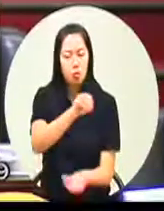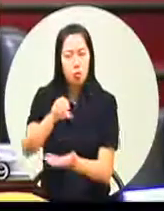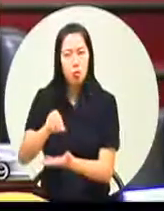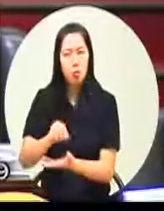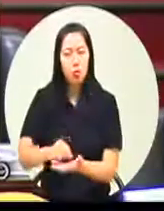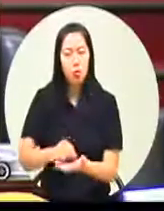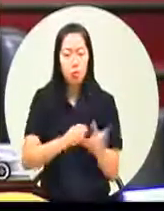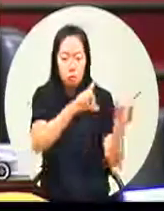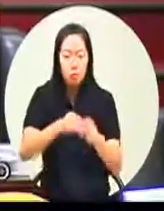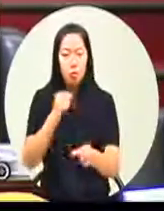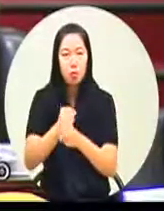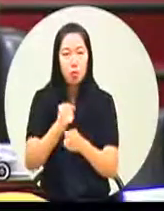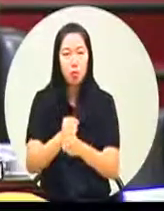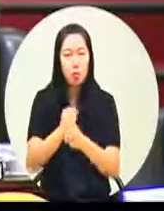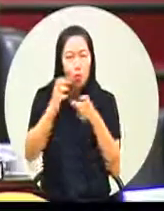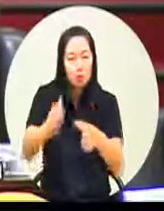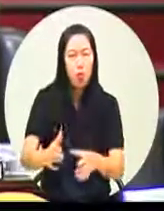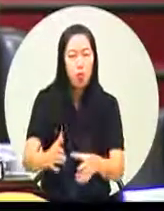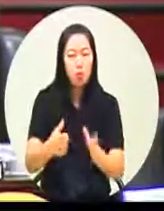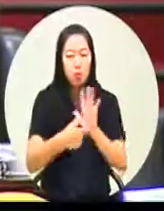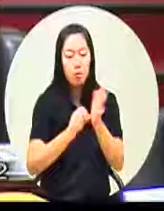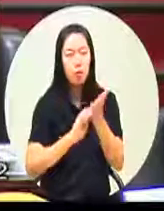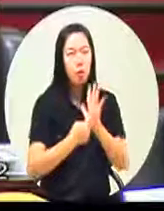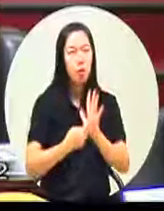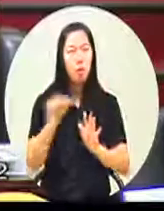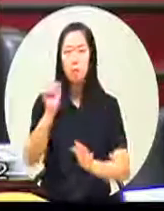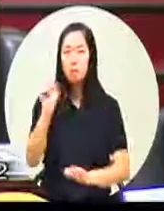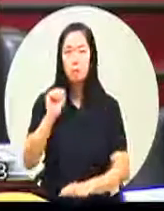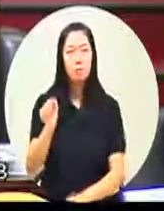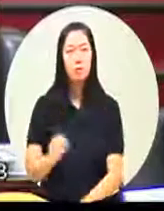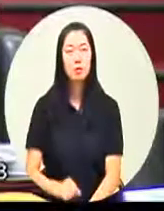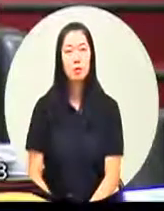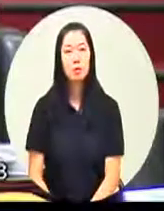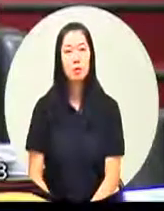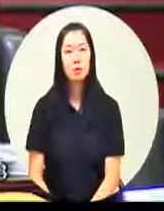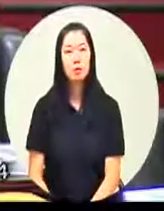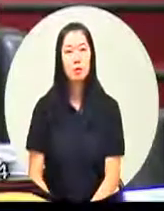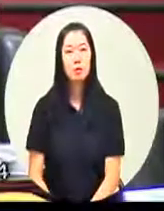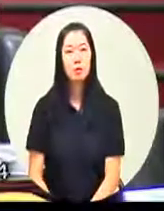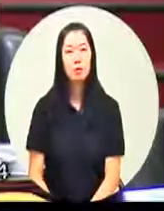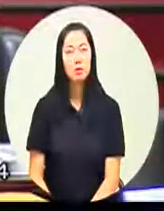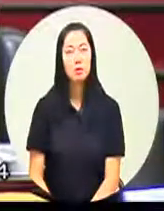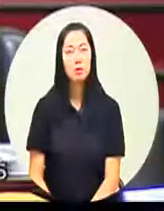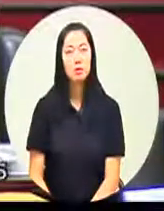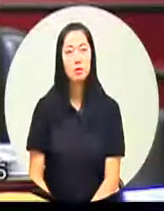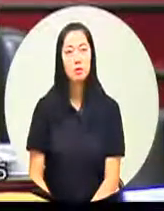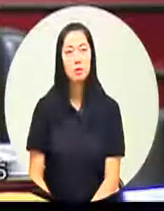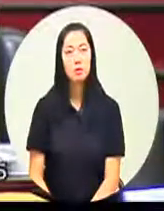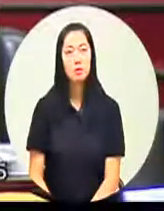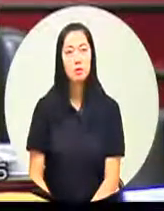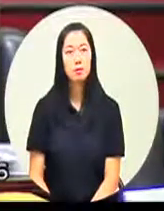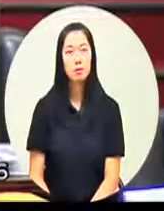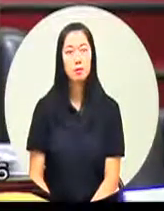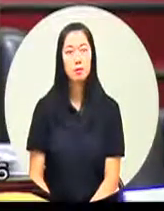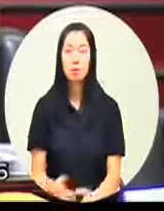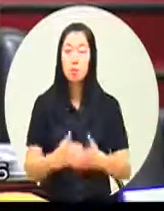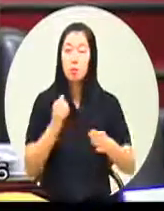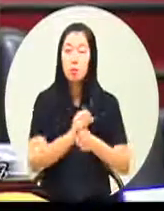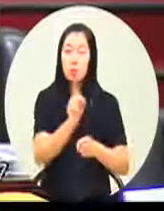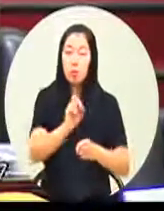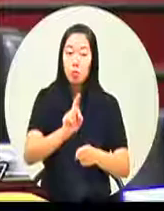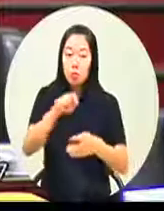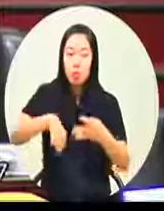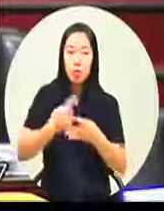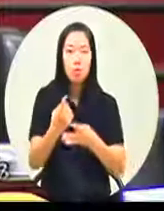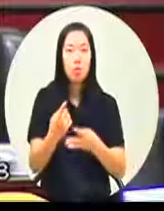呢？啊，可以这样子做吗？对不对？这个就是为了我要做什么事情，啊，